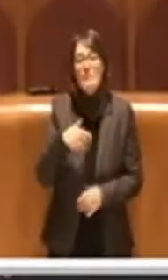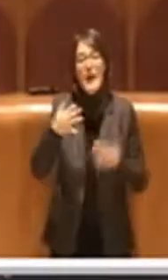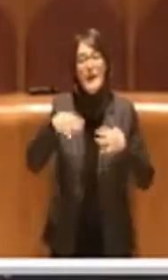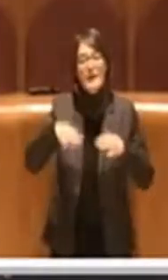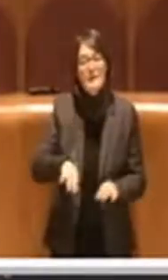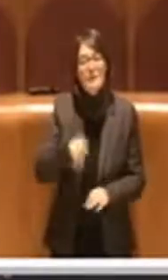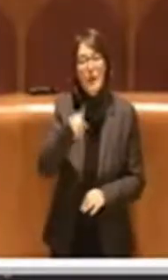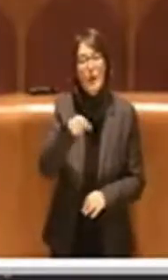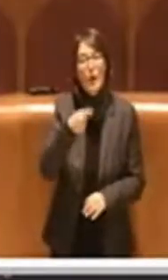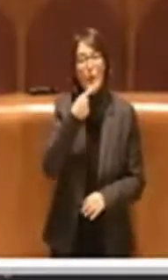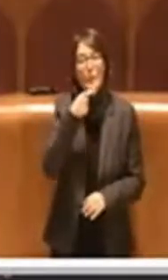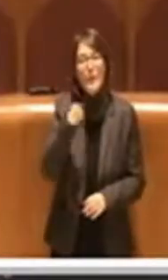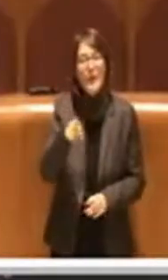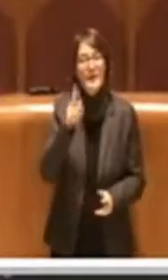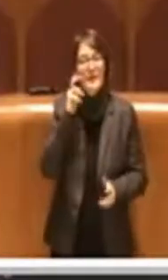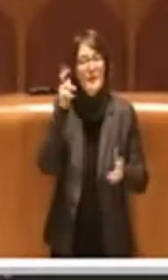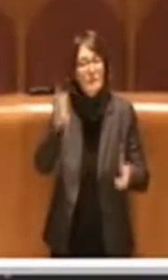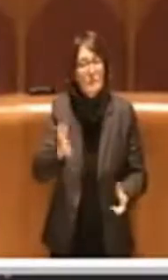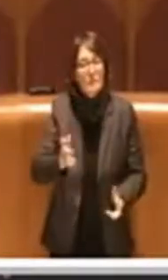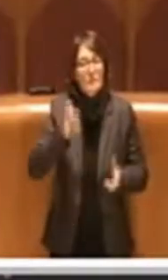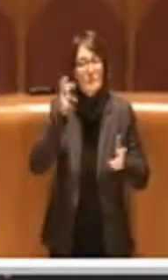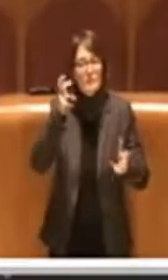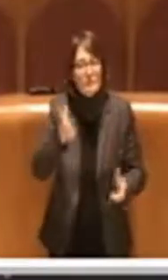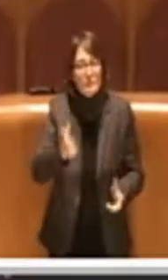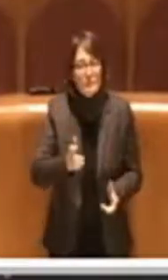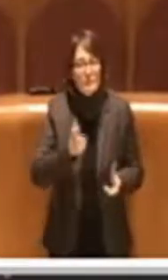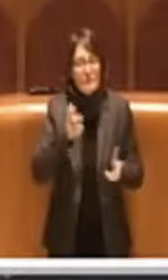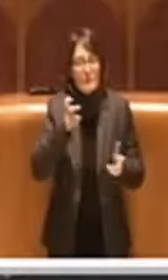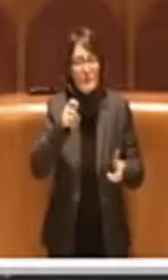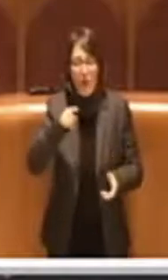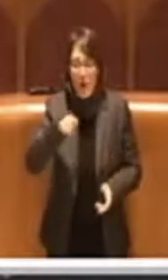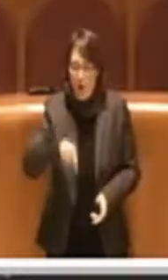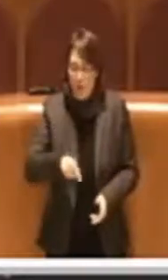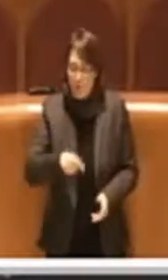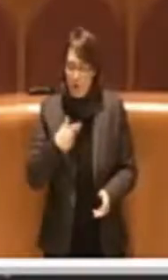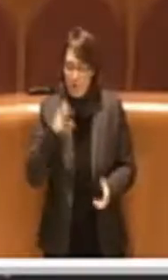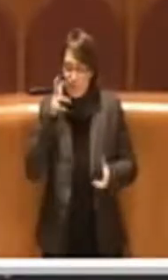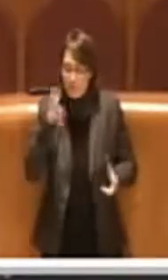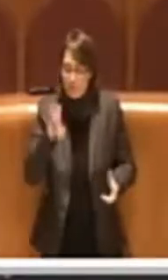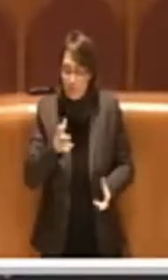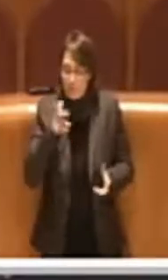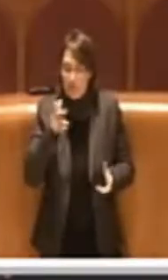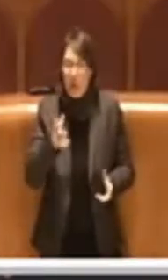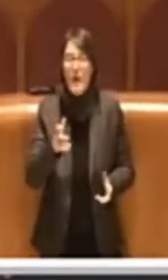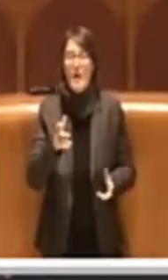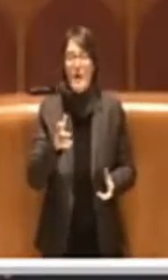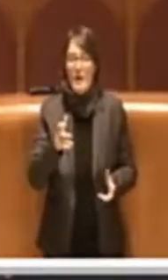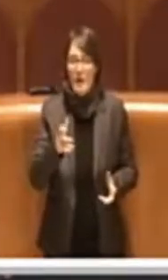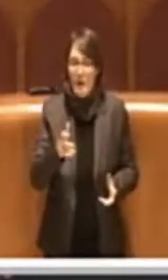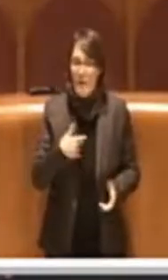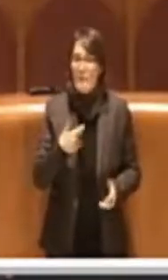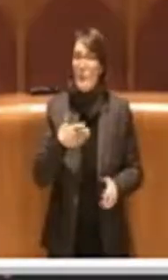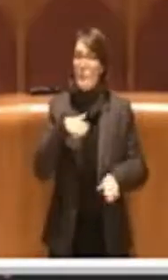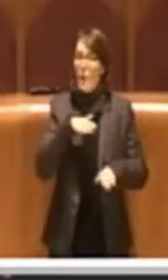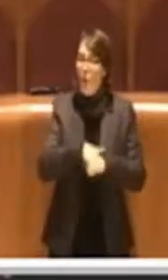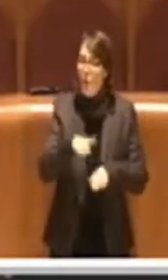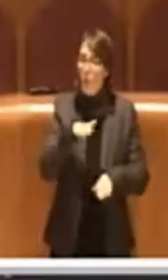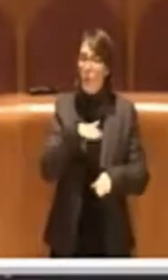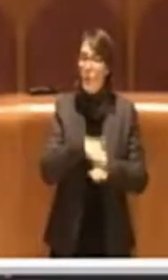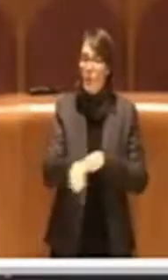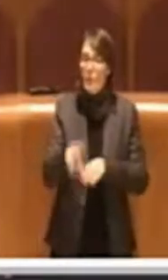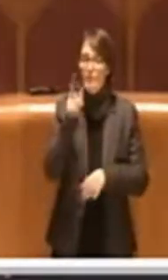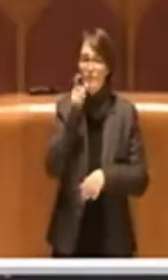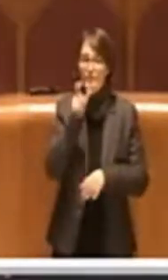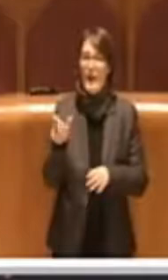si sforza contro la propria volontà di usare i termini normativi.